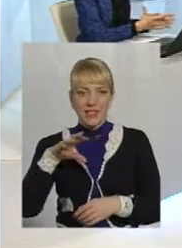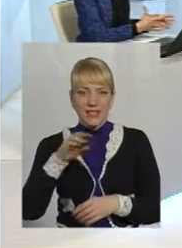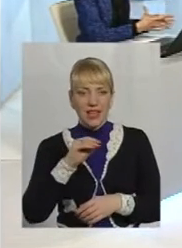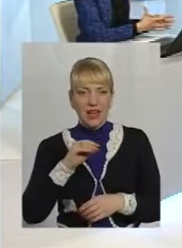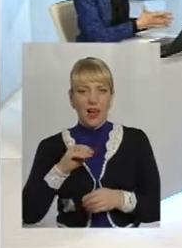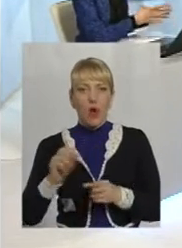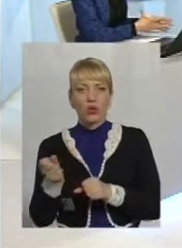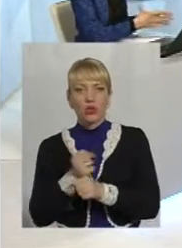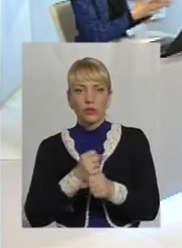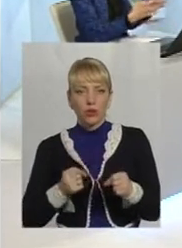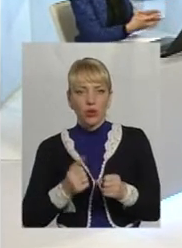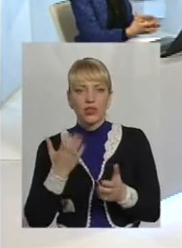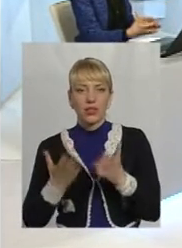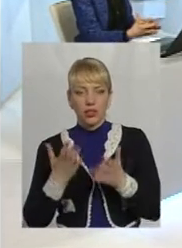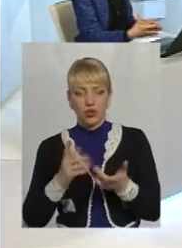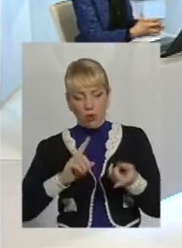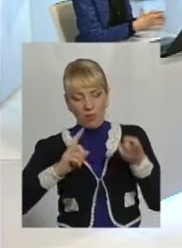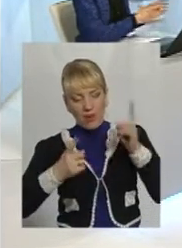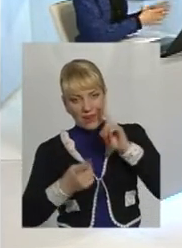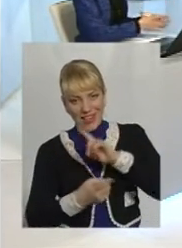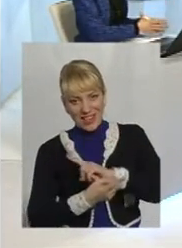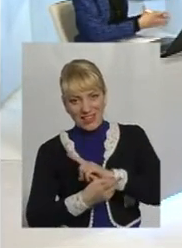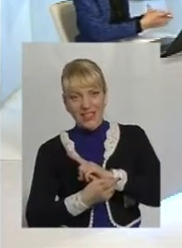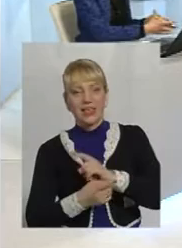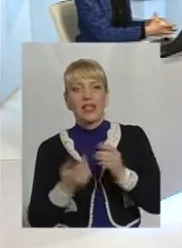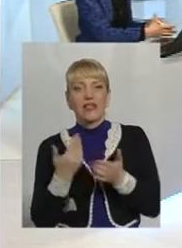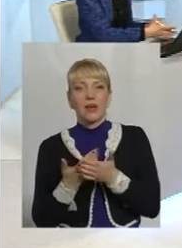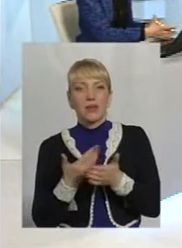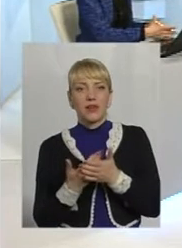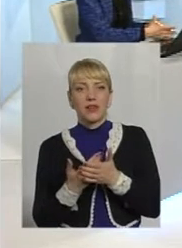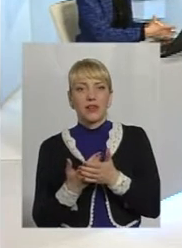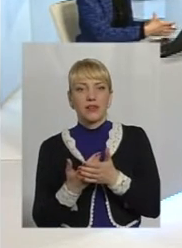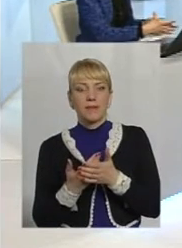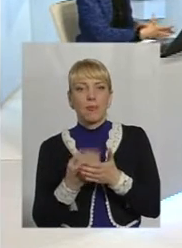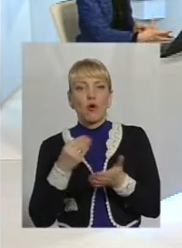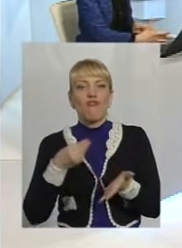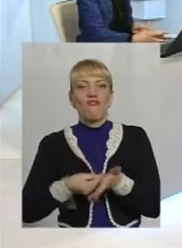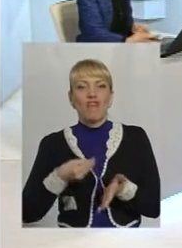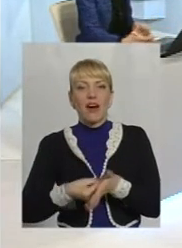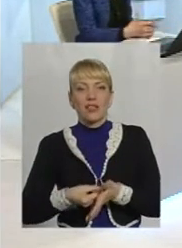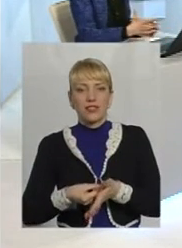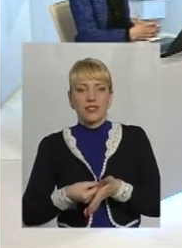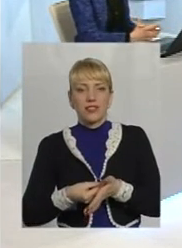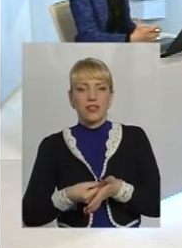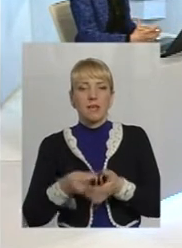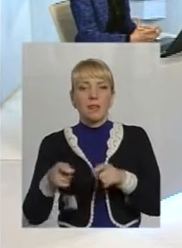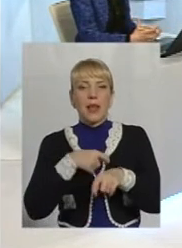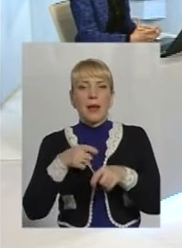Все це озброєння, якщо навіть перевести в еквівалент там, чи як вартість матеріалів, чи так,